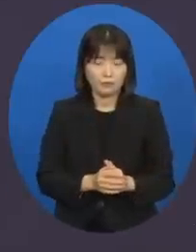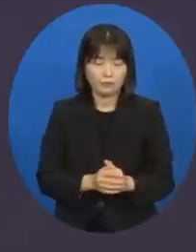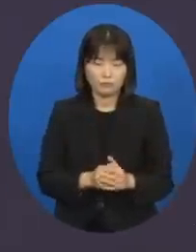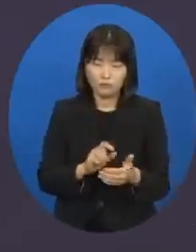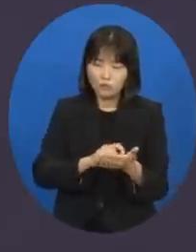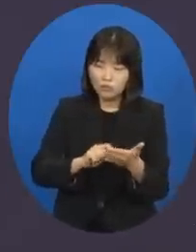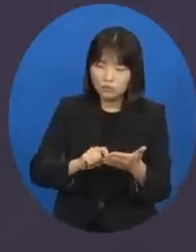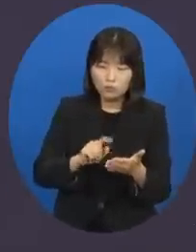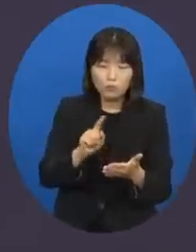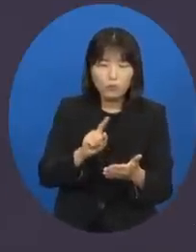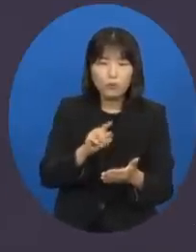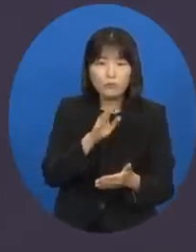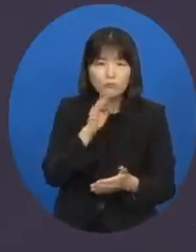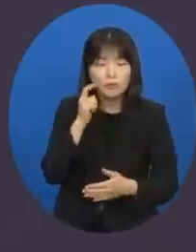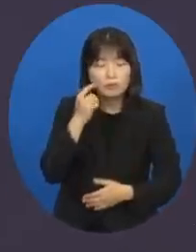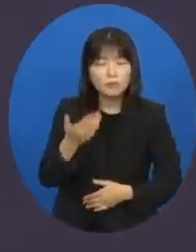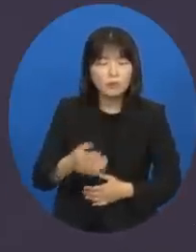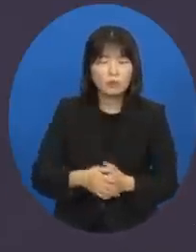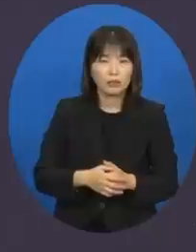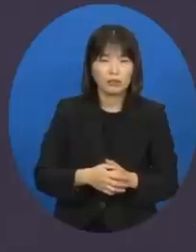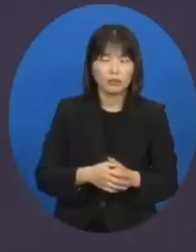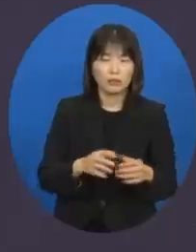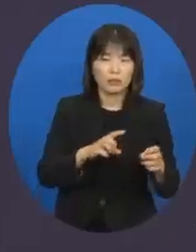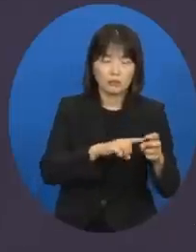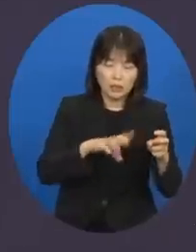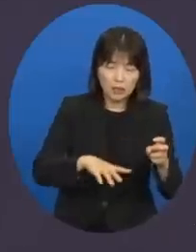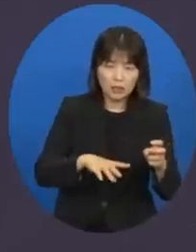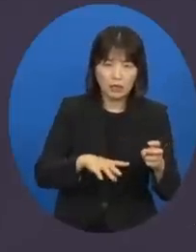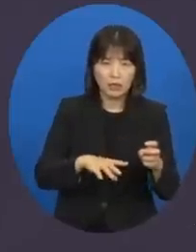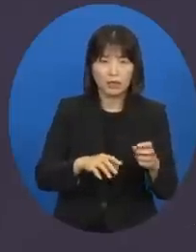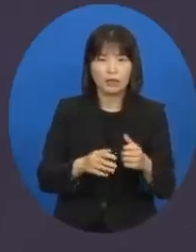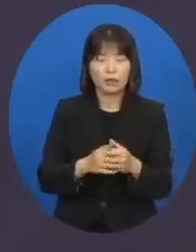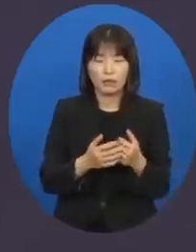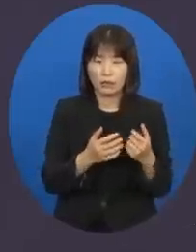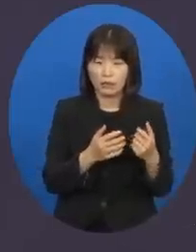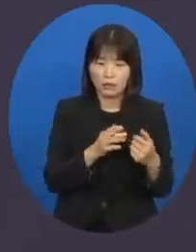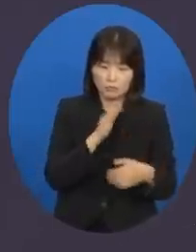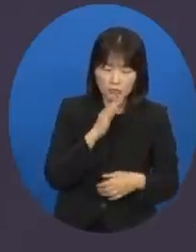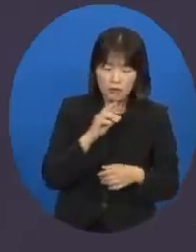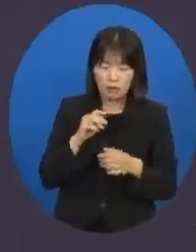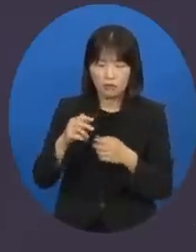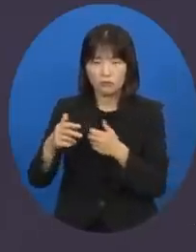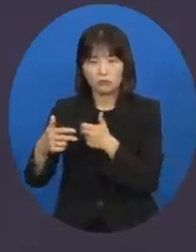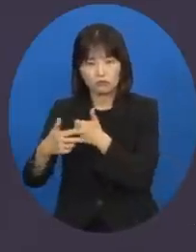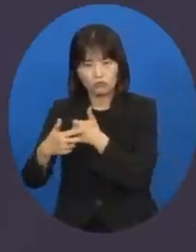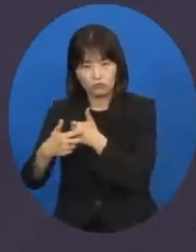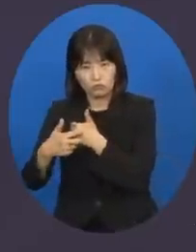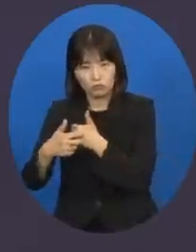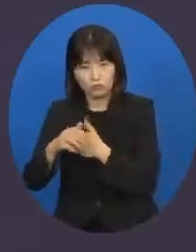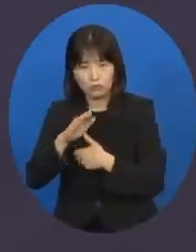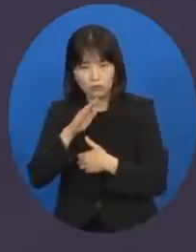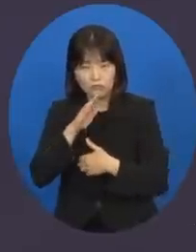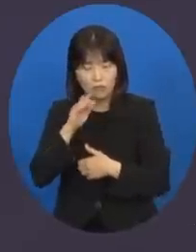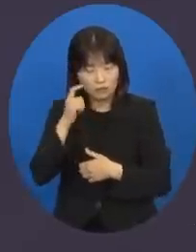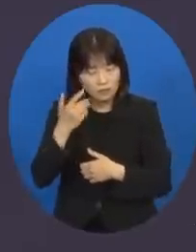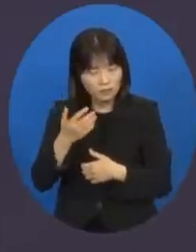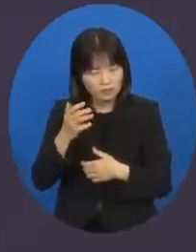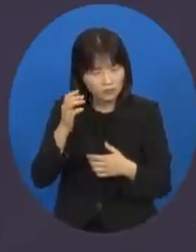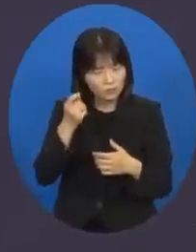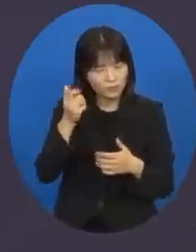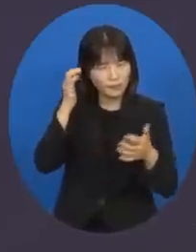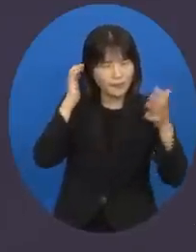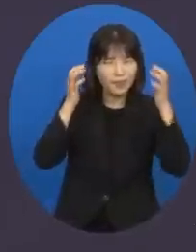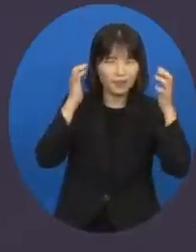거예요? 마태 마가가 맞는 겁니까? 누가가 맞는 겁니까? 여러분 헷갈리시죠? 성경 읽다 보면 이것이